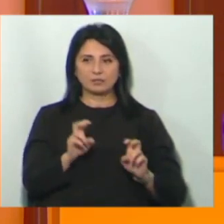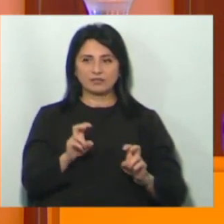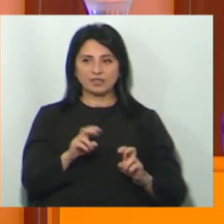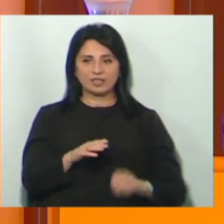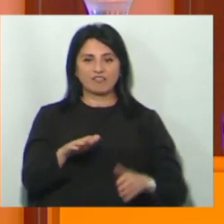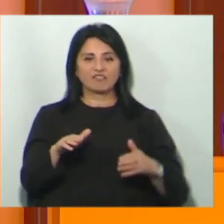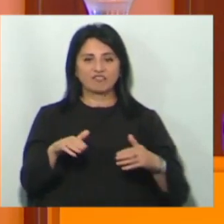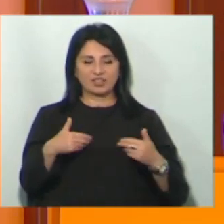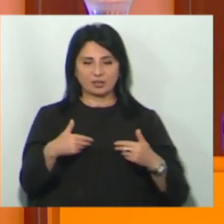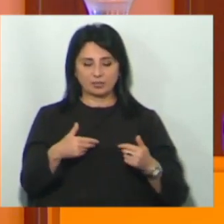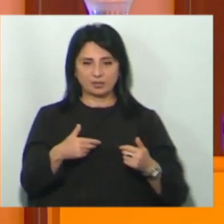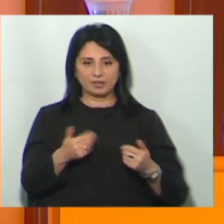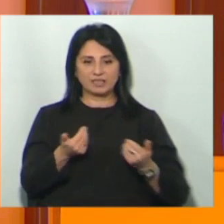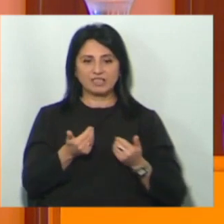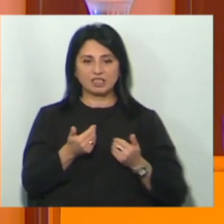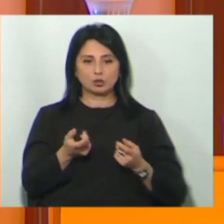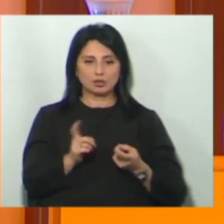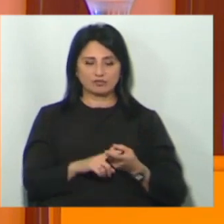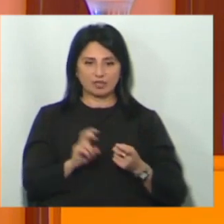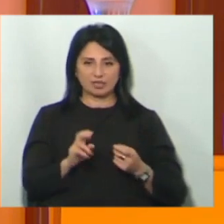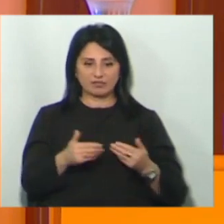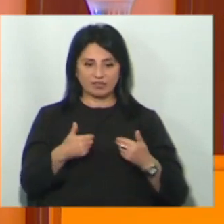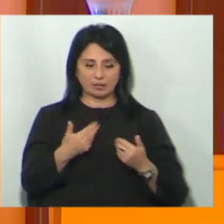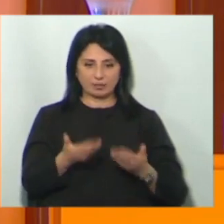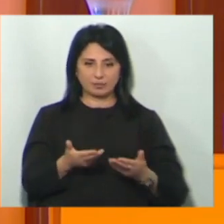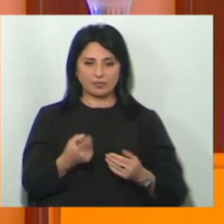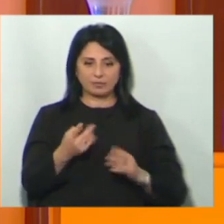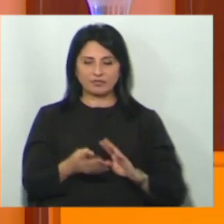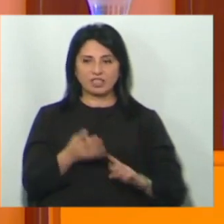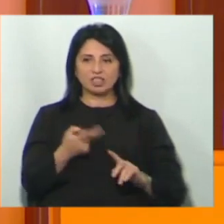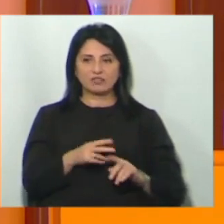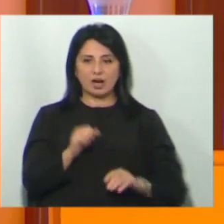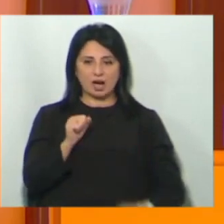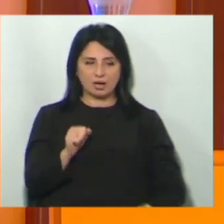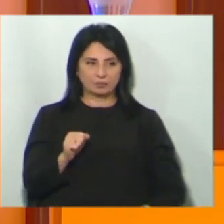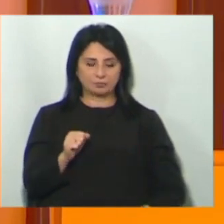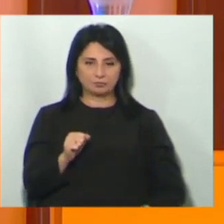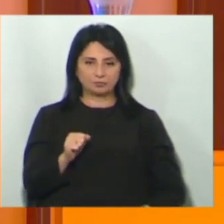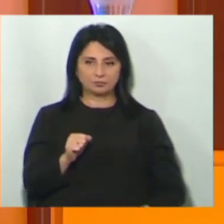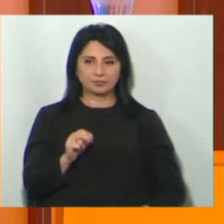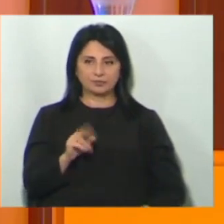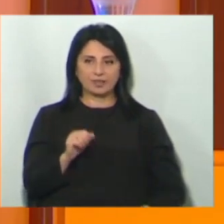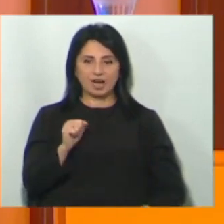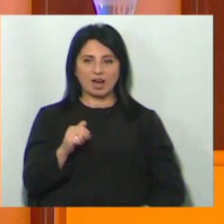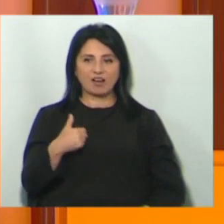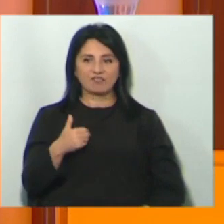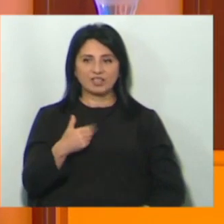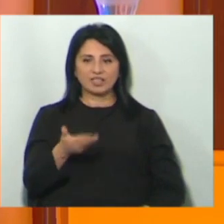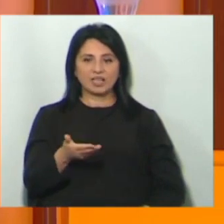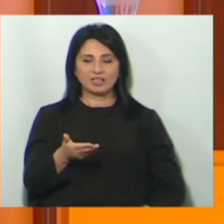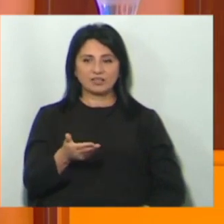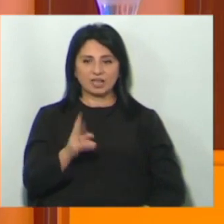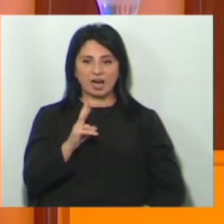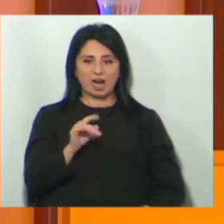mat vitaminebi, anu sitsotskhlesan asotsirebuli nitiyerebebi. Pirvel rikshi es aris A vitamini da A vitaminis